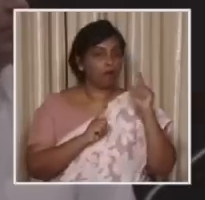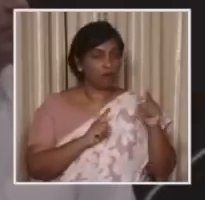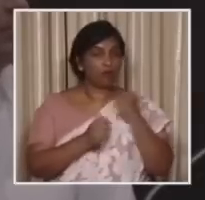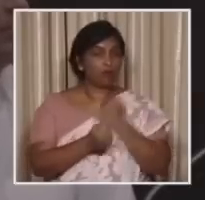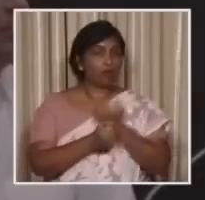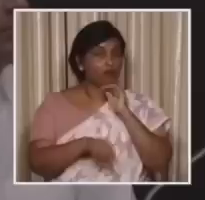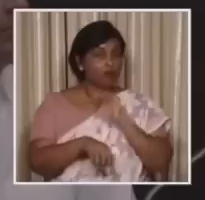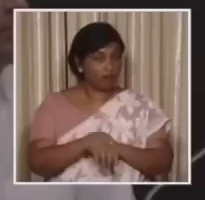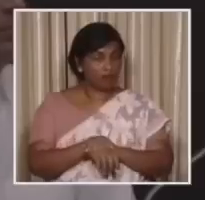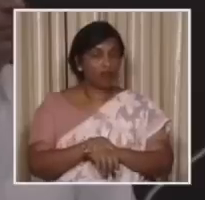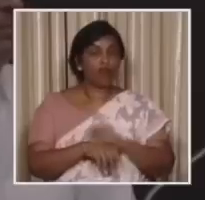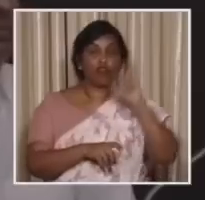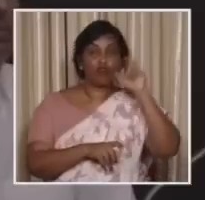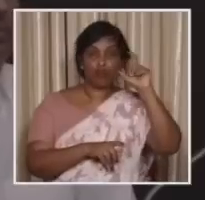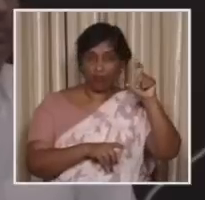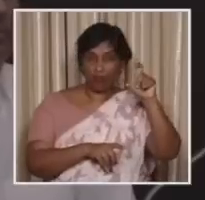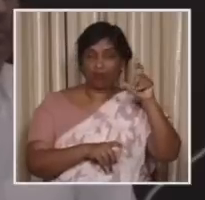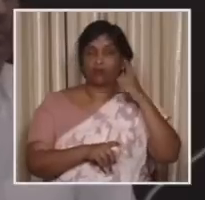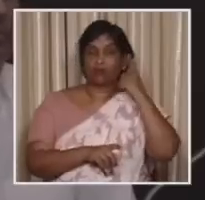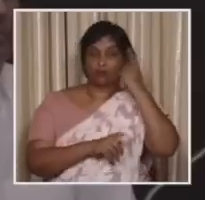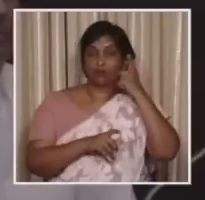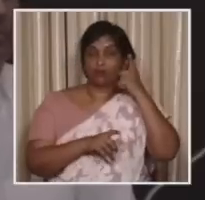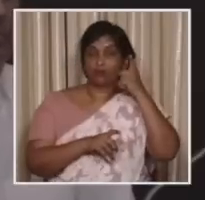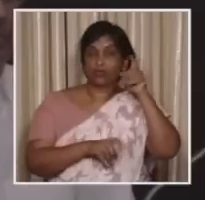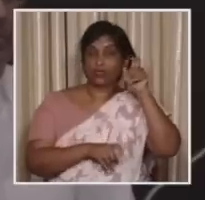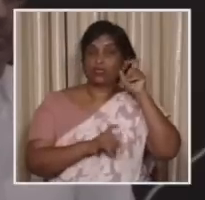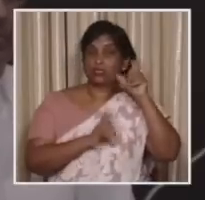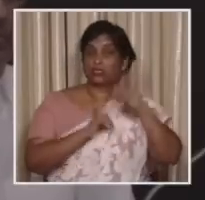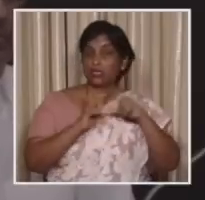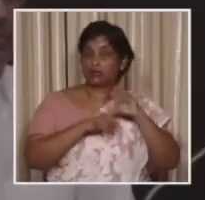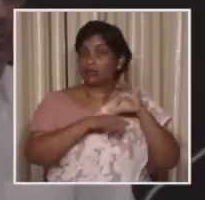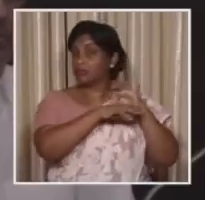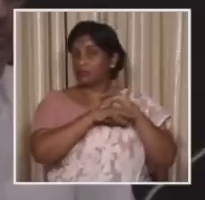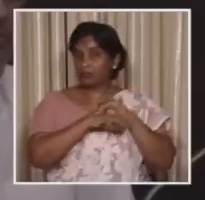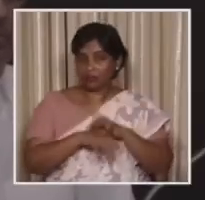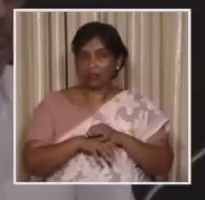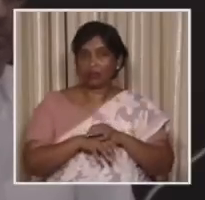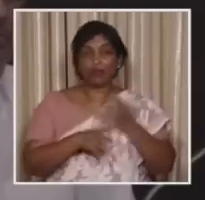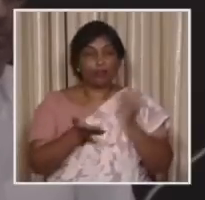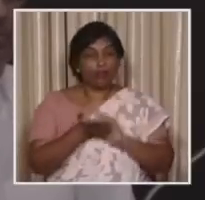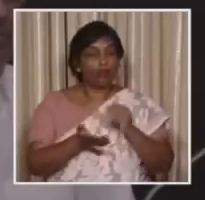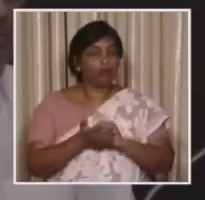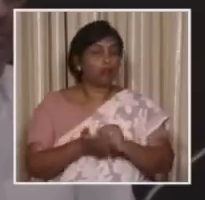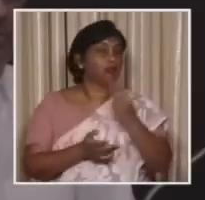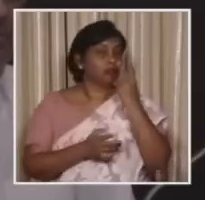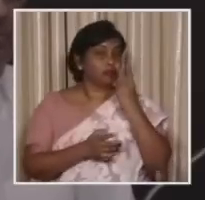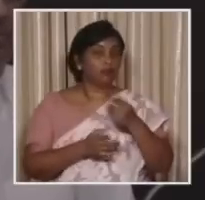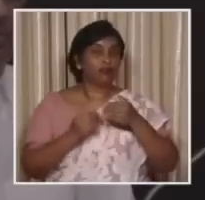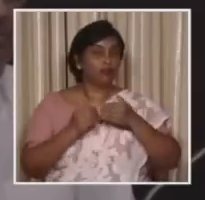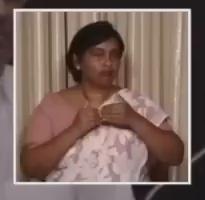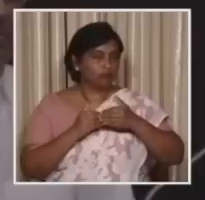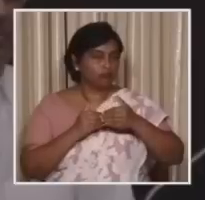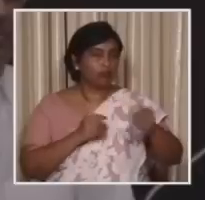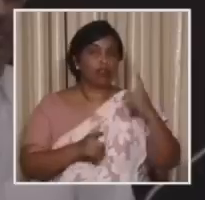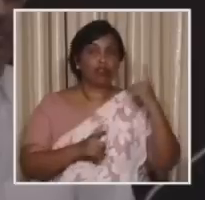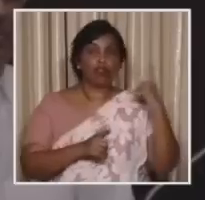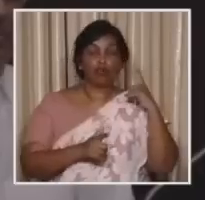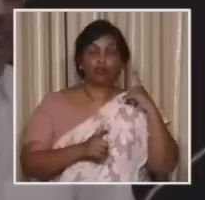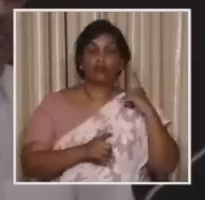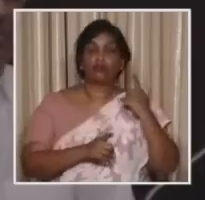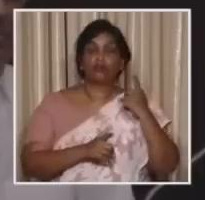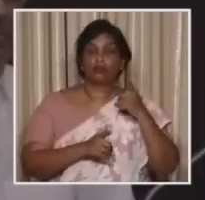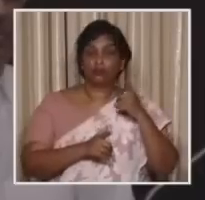ගත්ත පුද්ගලයෝ දෙන්න කොළඹට බුද්ධාංශ CID එකෙන් අරන් එනකොට අවස්ථා දෙකකදී අතරමඟදී හමුදා බුද්ධාංශ